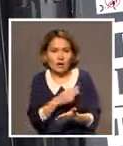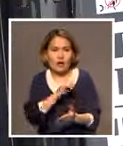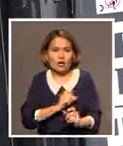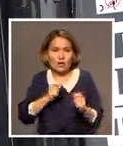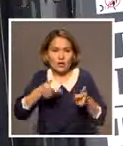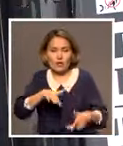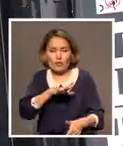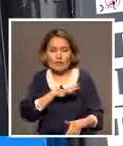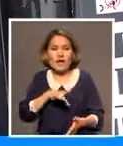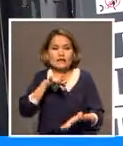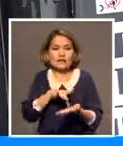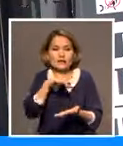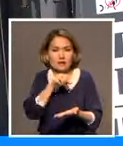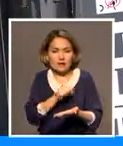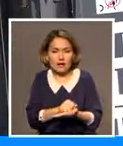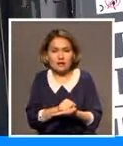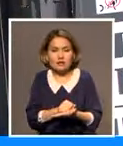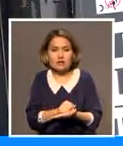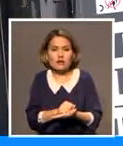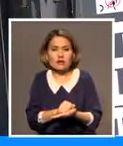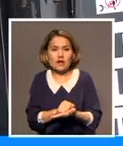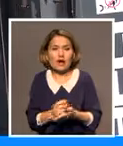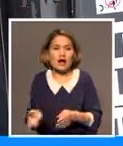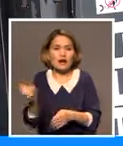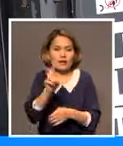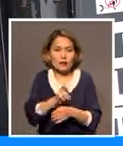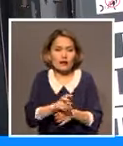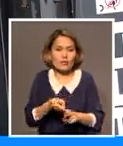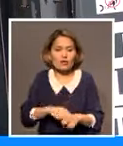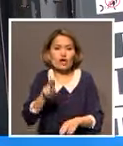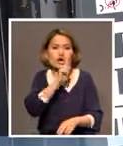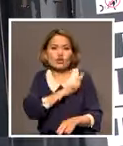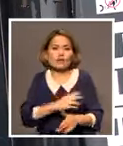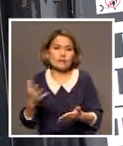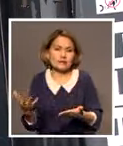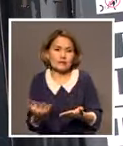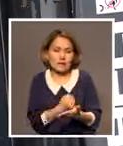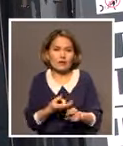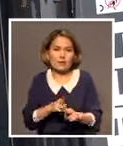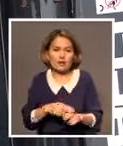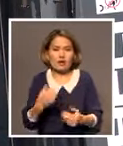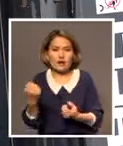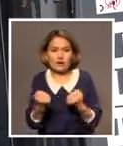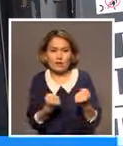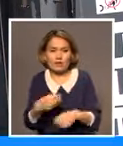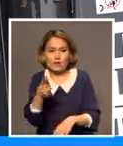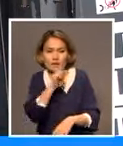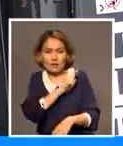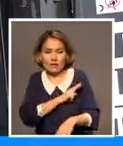орталығына мекемесіне бардық. Содан осы Астана көгалдандыру құрылысына жіберді. Жалпы трактористпін өзім.